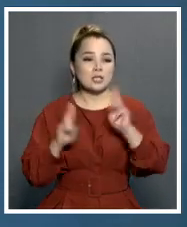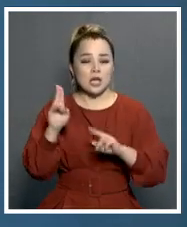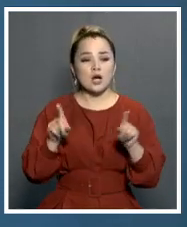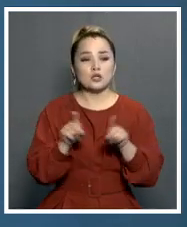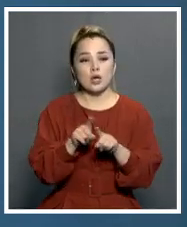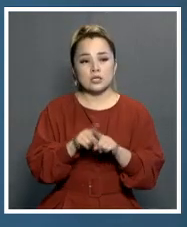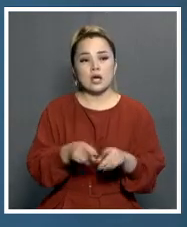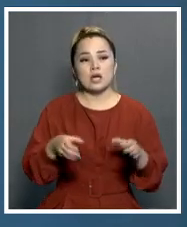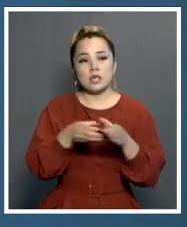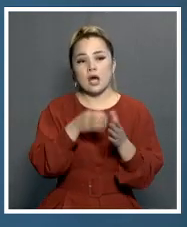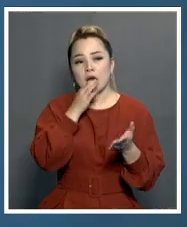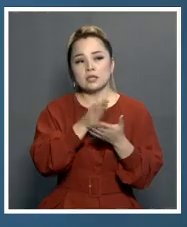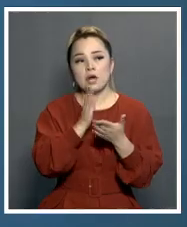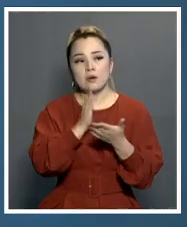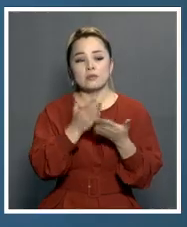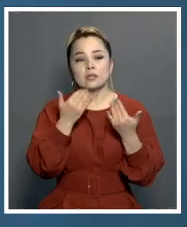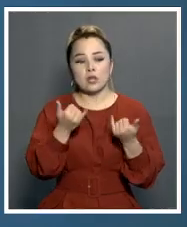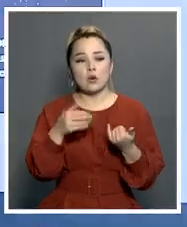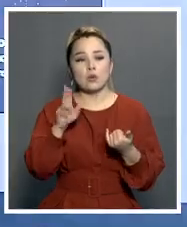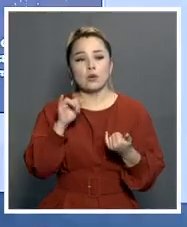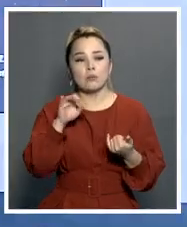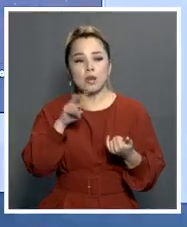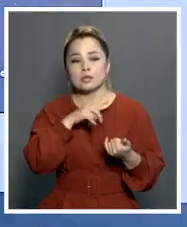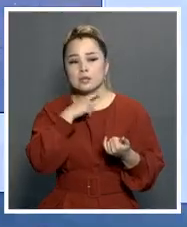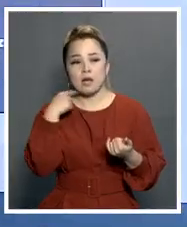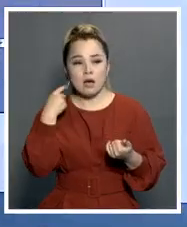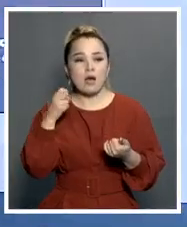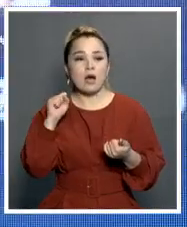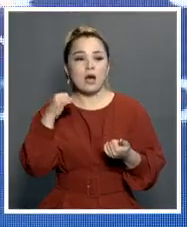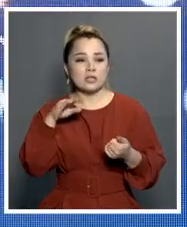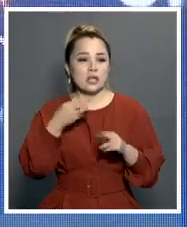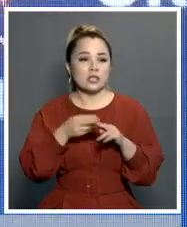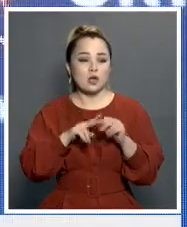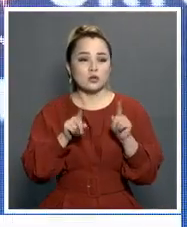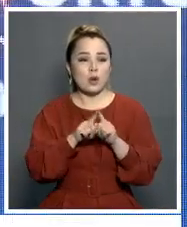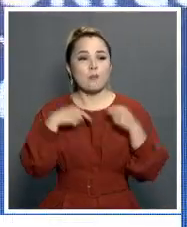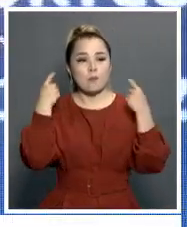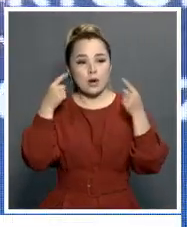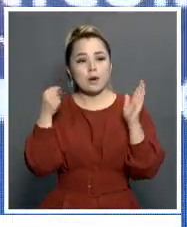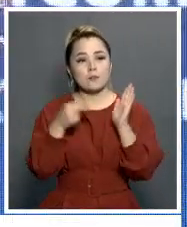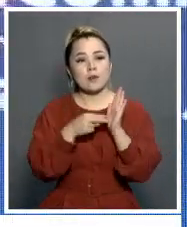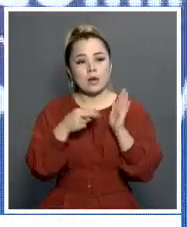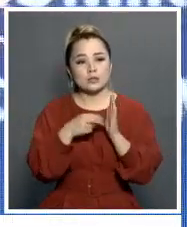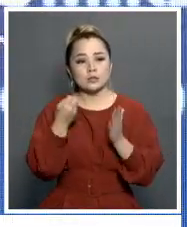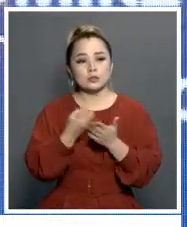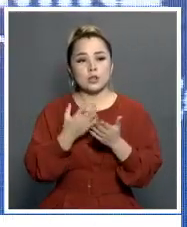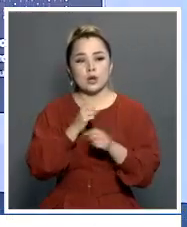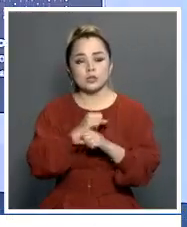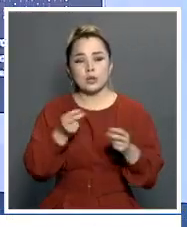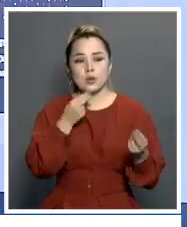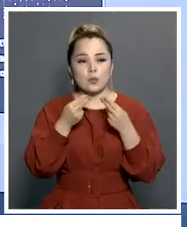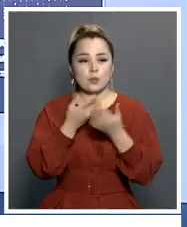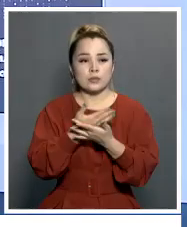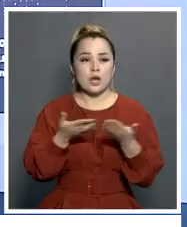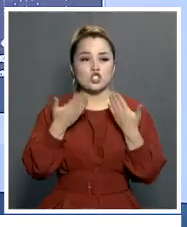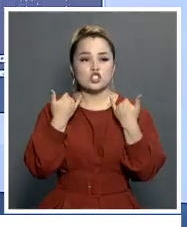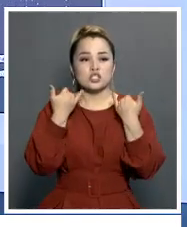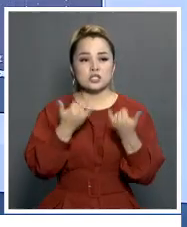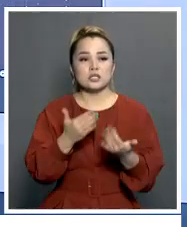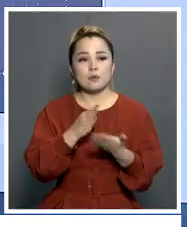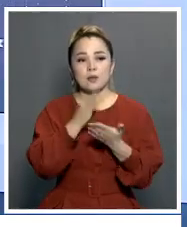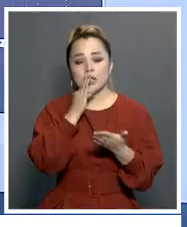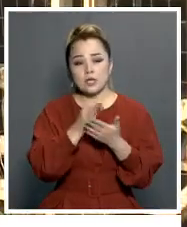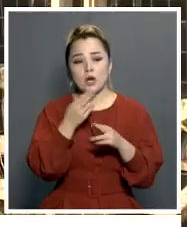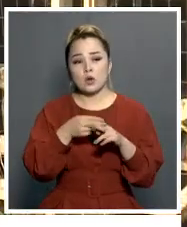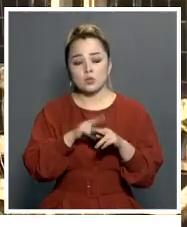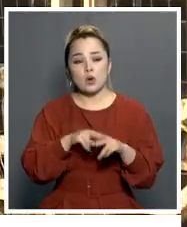Тағанұлы айтты. Бас мүфти құрбан айт мейрамында кәсіпкерлерді мал бағасын қымбаттатпауға, азық-түлік бағасына жеңілдік жасауға шақырды.